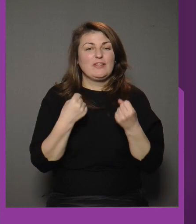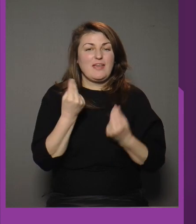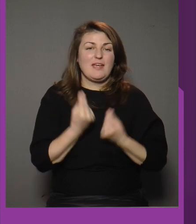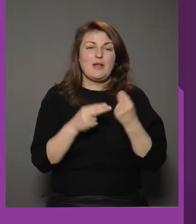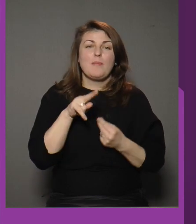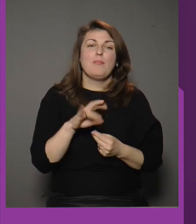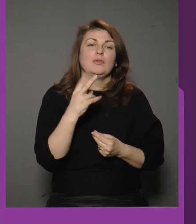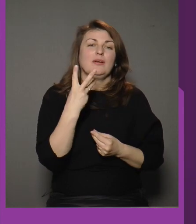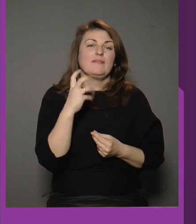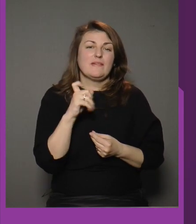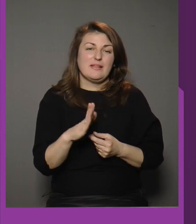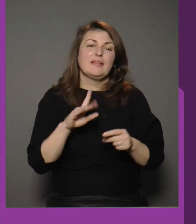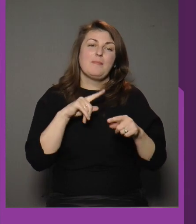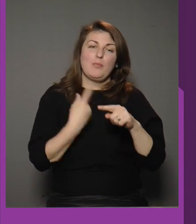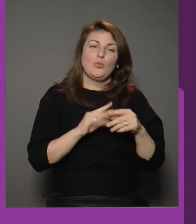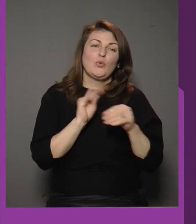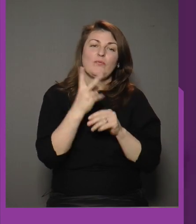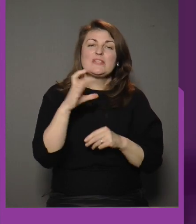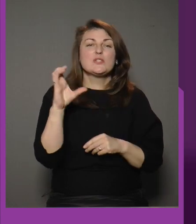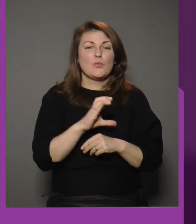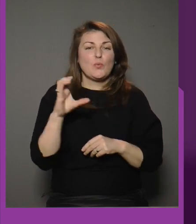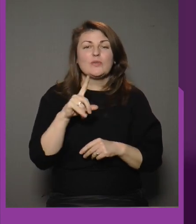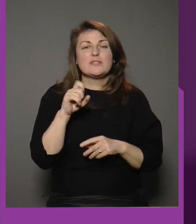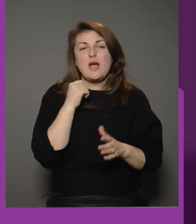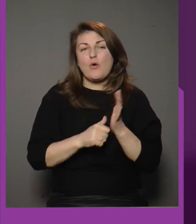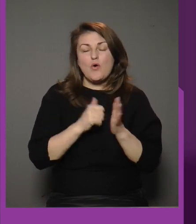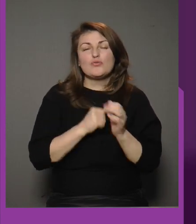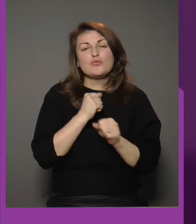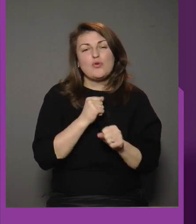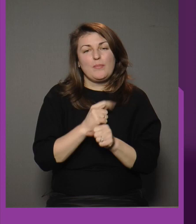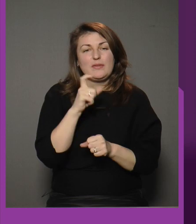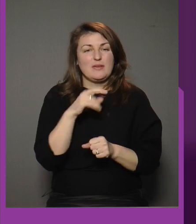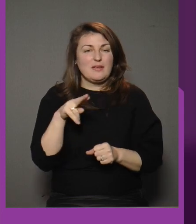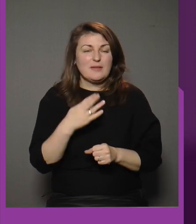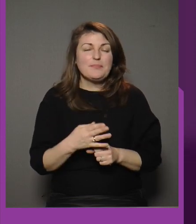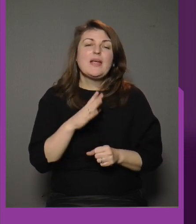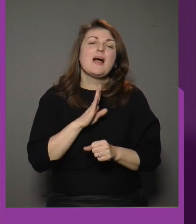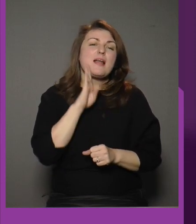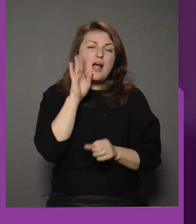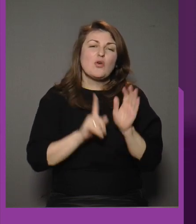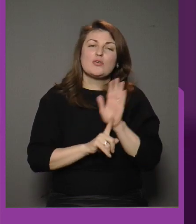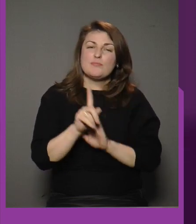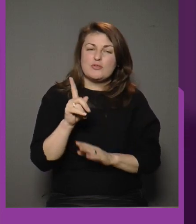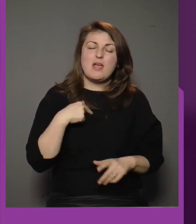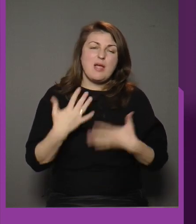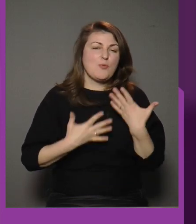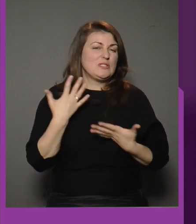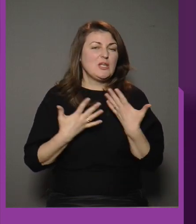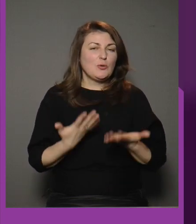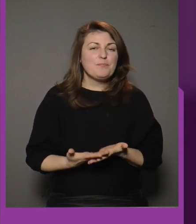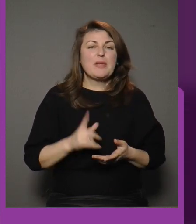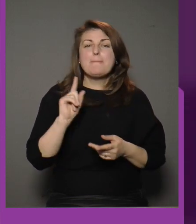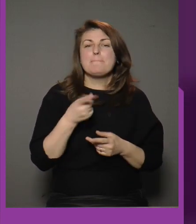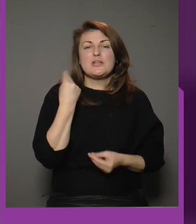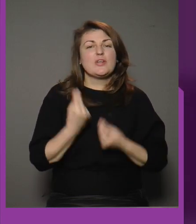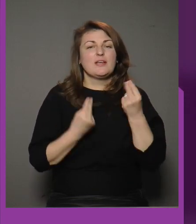3 хвилини плюс додаткові 2 секунди за кожен зроблений хід. Ранок розпочався емоційно. Перші